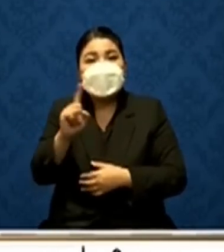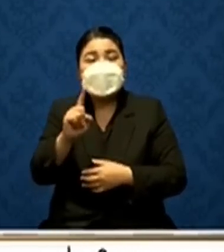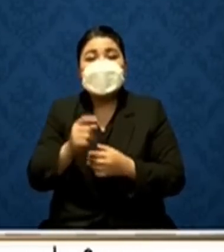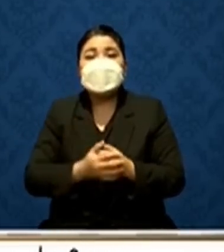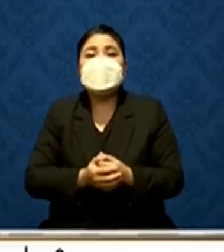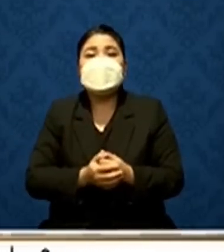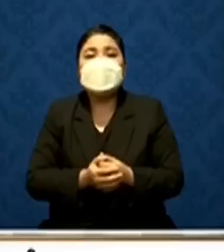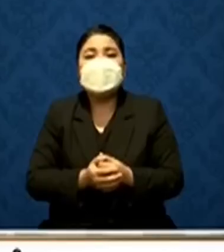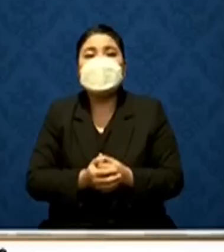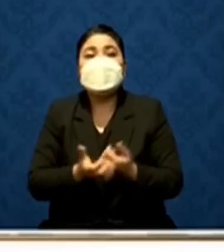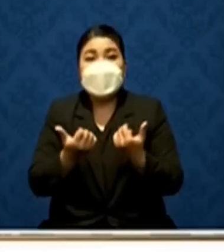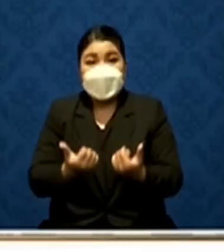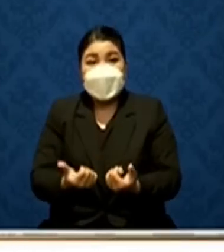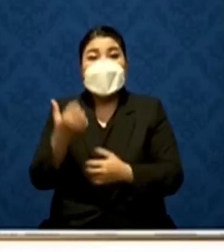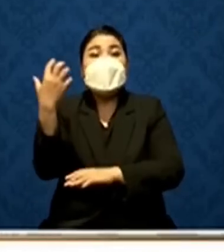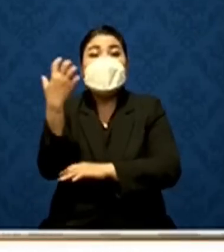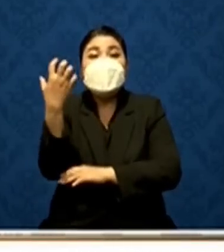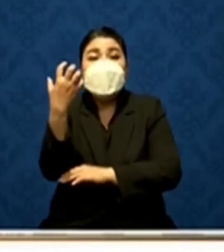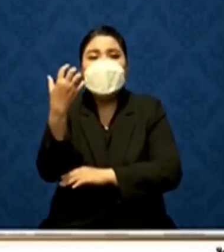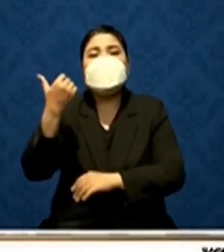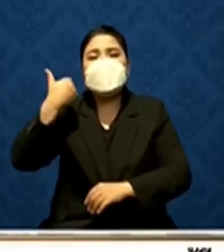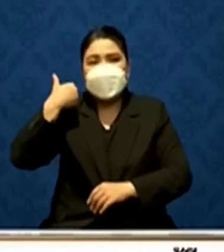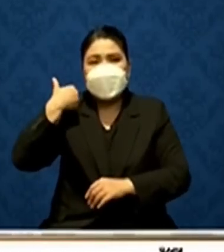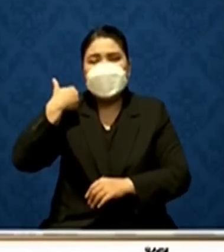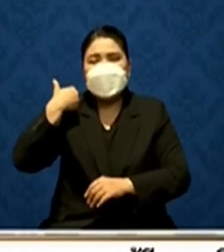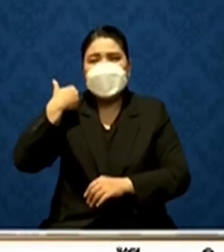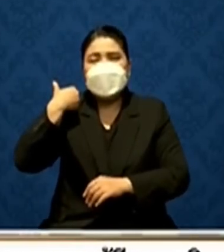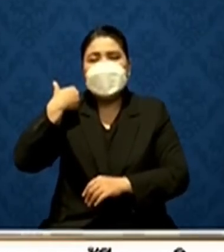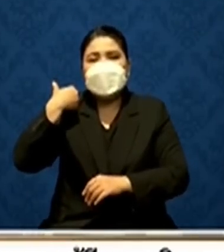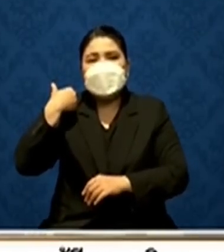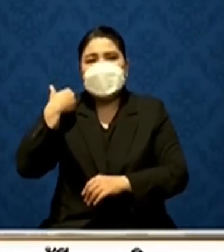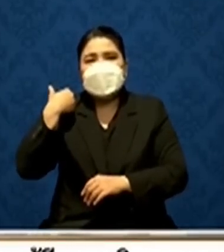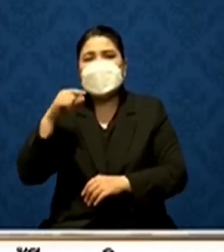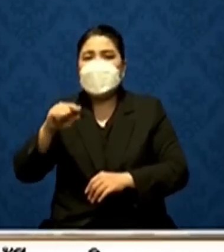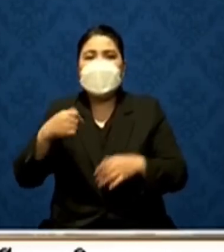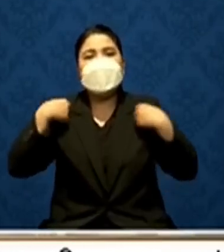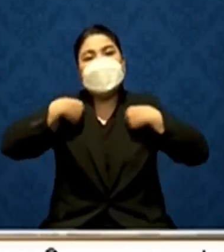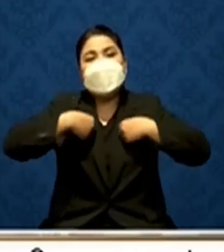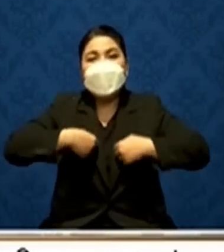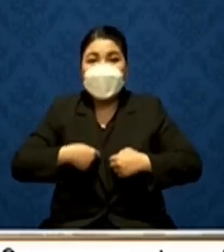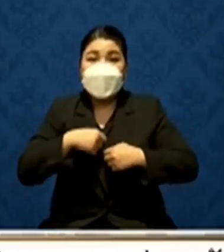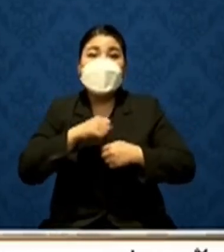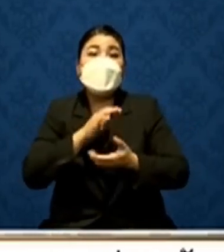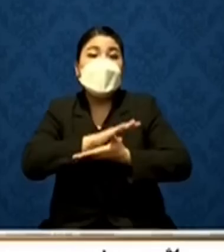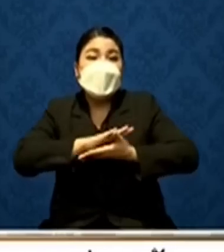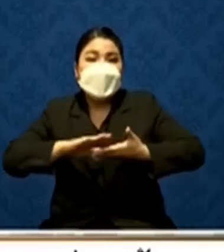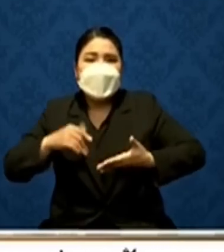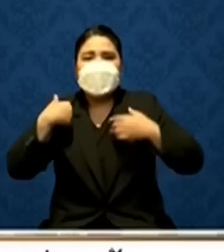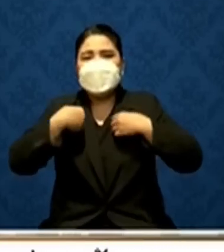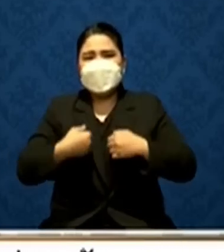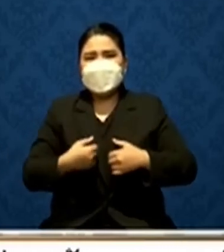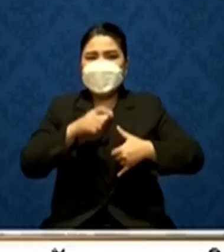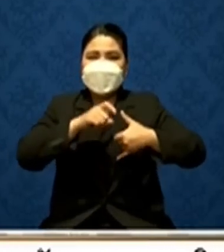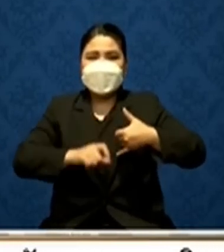ออกรายการโทรทัศน์อ่ะเปลี่ยนการแต่งตัวเปลี่ยนบุคลิกลักษณะ